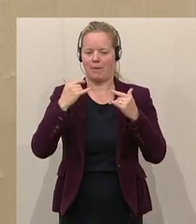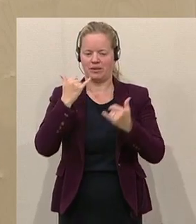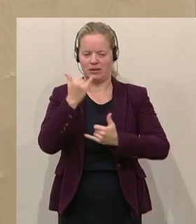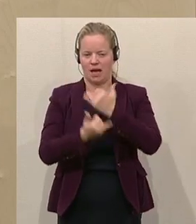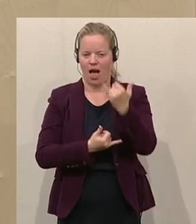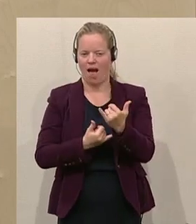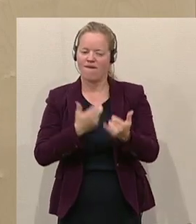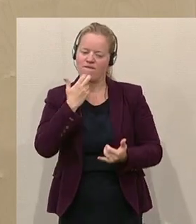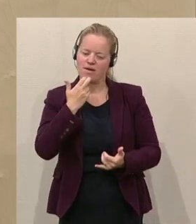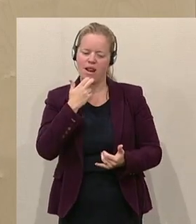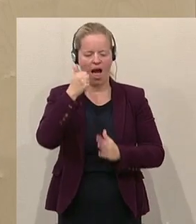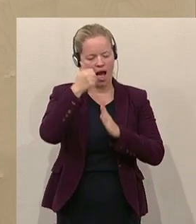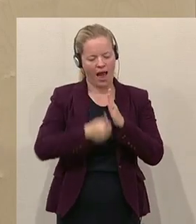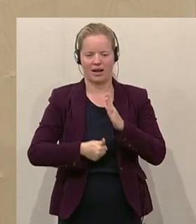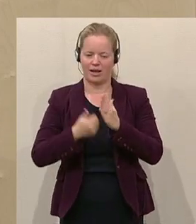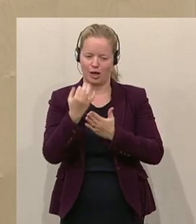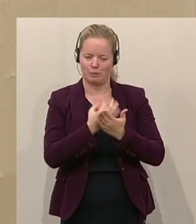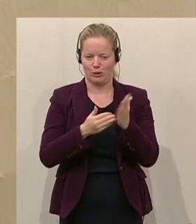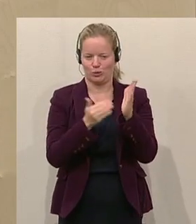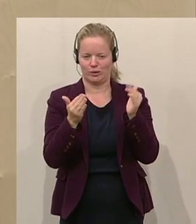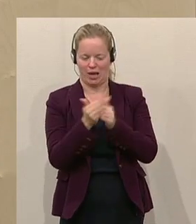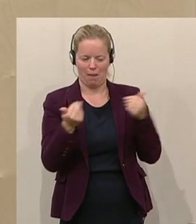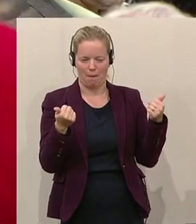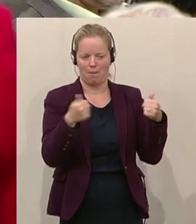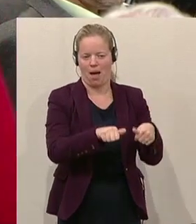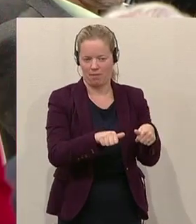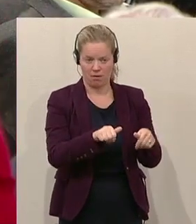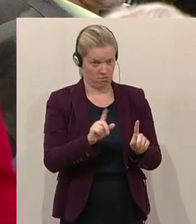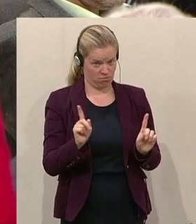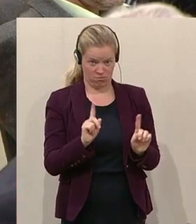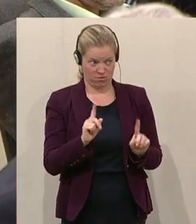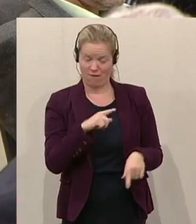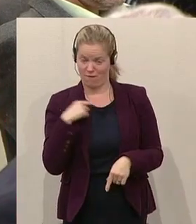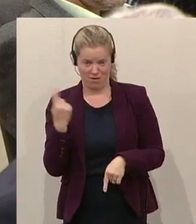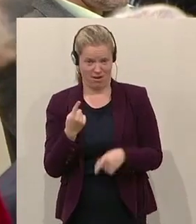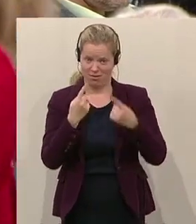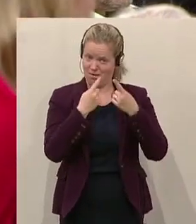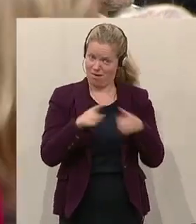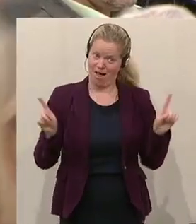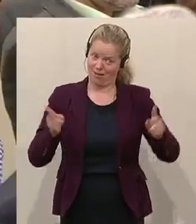in ein einheitliches Bildungssystem zu pressen. Das ist sicher nicht unser Weg.